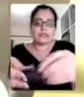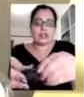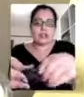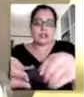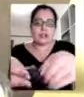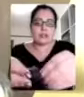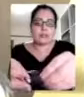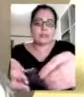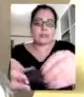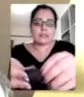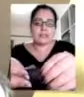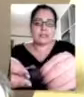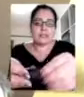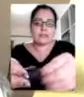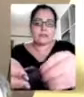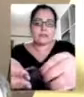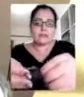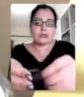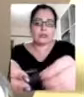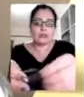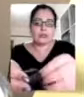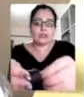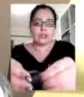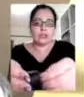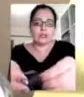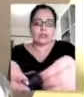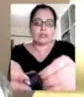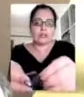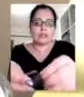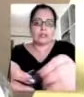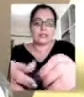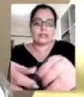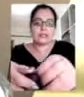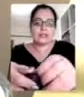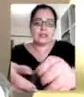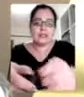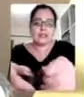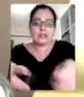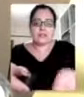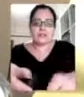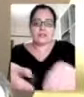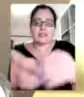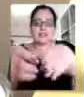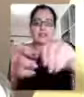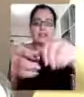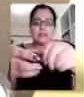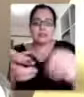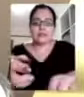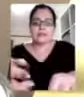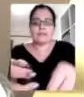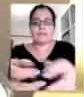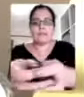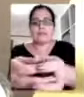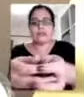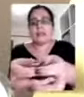ne kadar şey olduğuna da bakarak, dolu olduğuna da bakarak fazlasını da